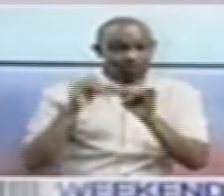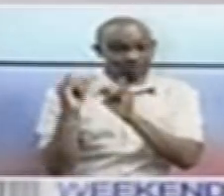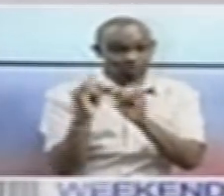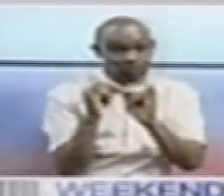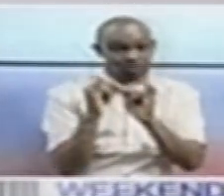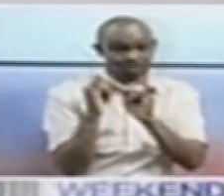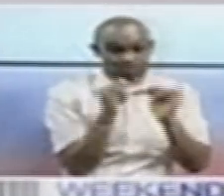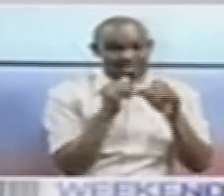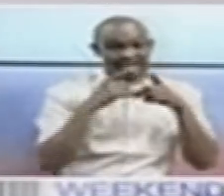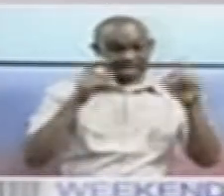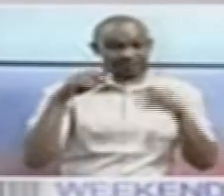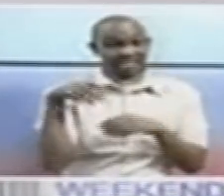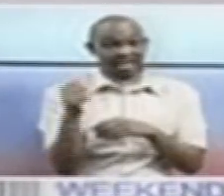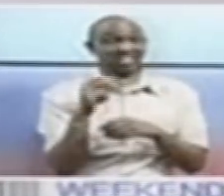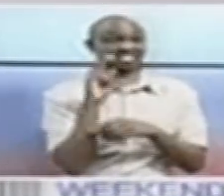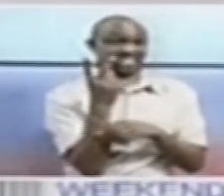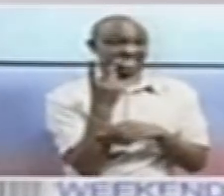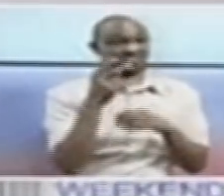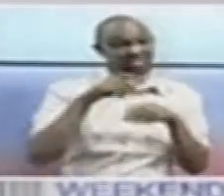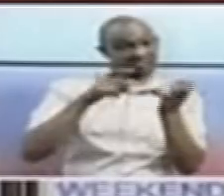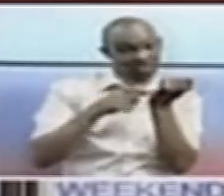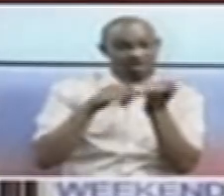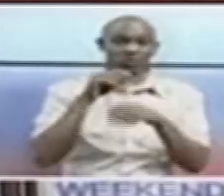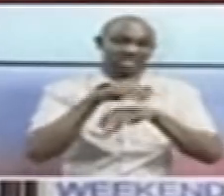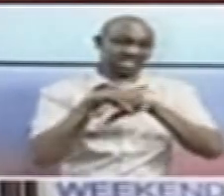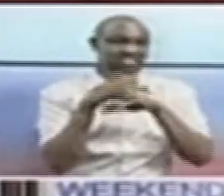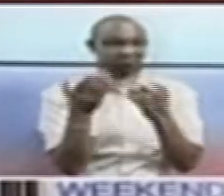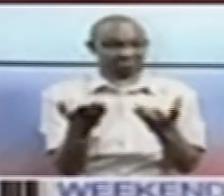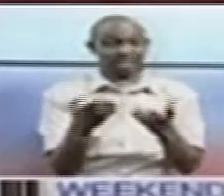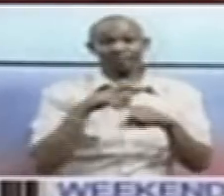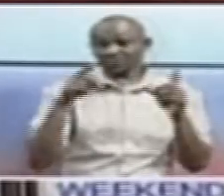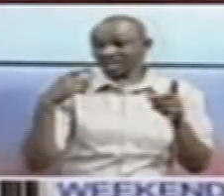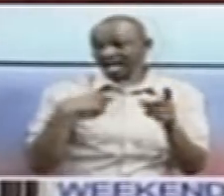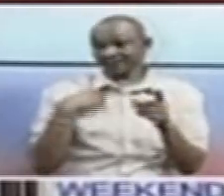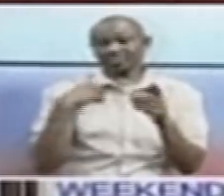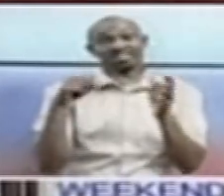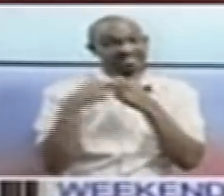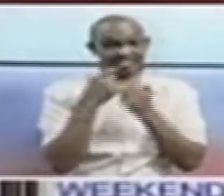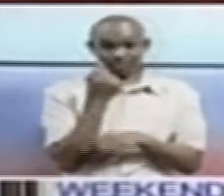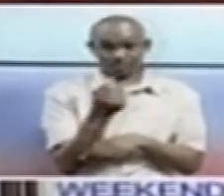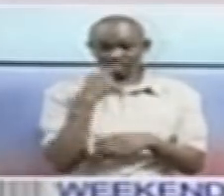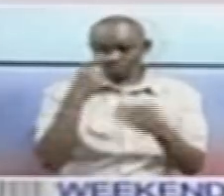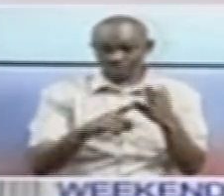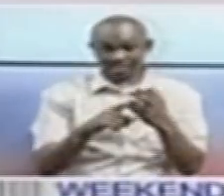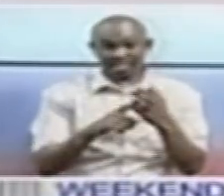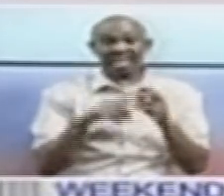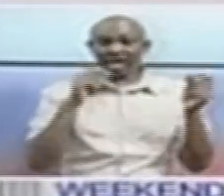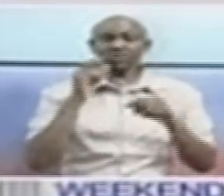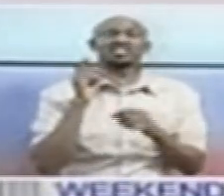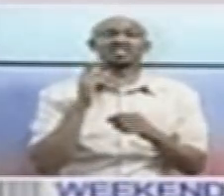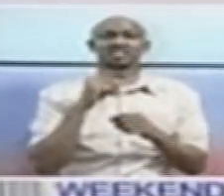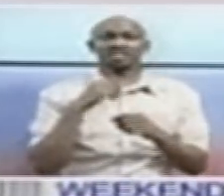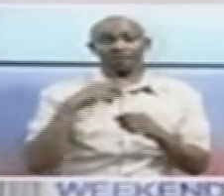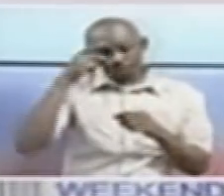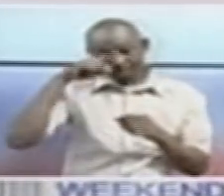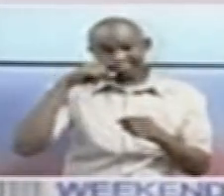unamuintroducia languages ambazo ni za pili ama languages za tatu. But there is a loophole. Policy haisemi lugha ya mama. Policy inasema